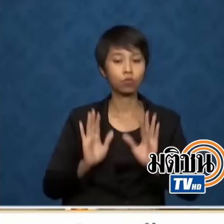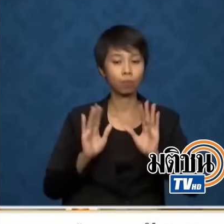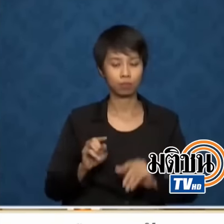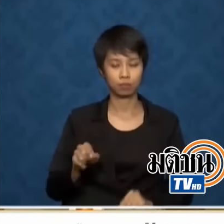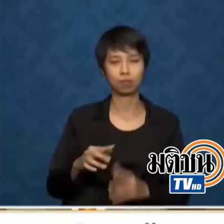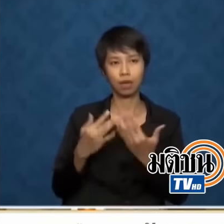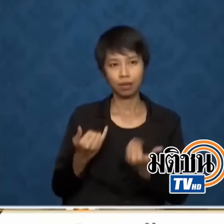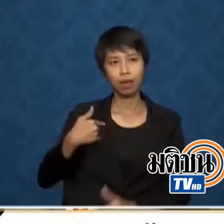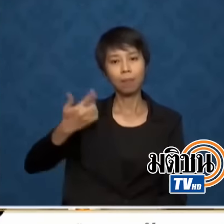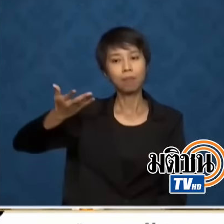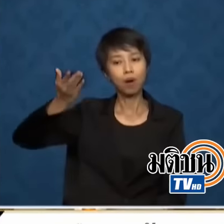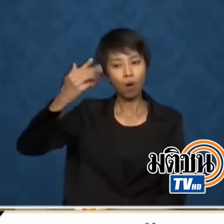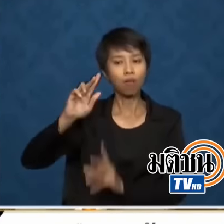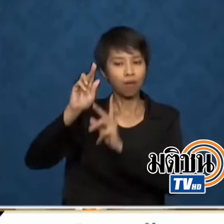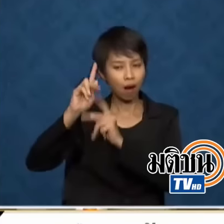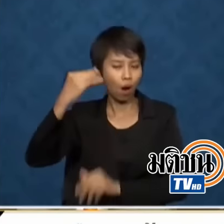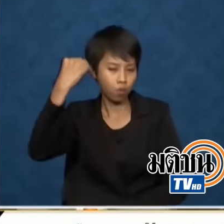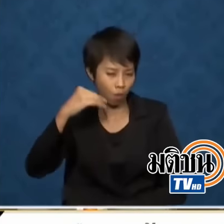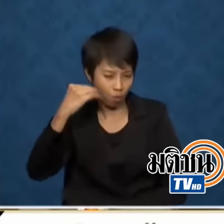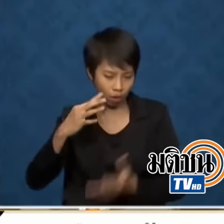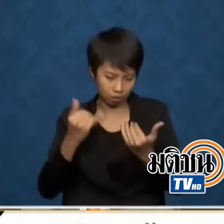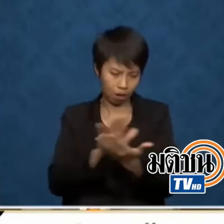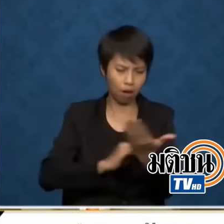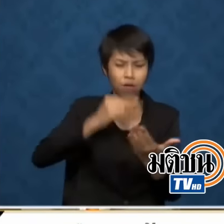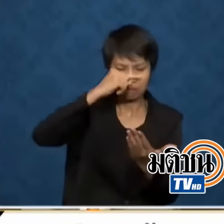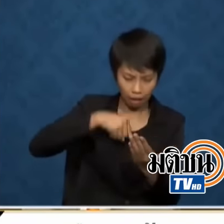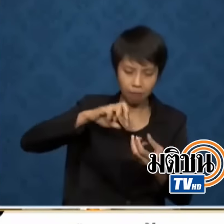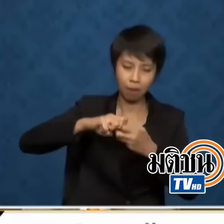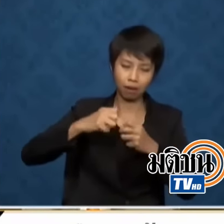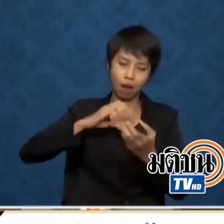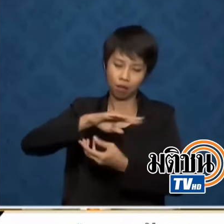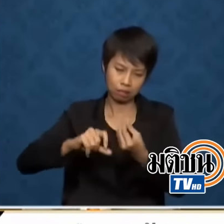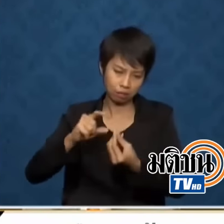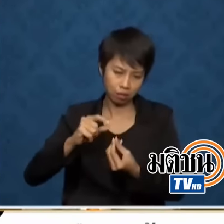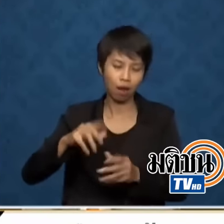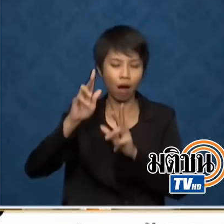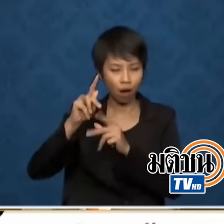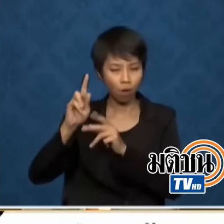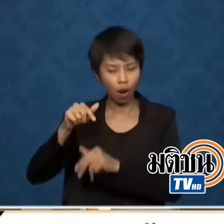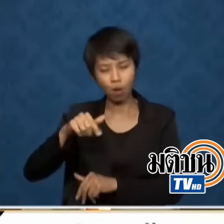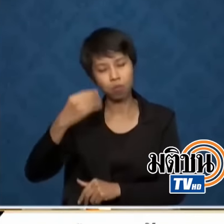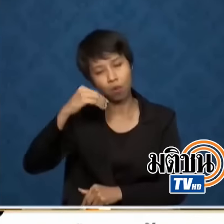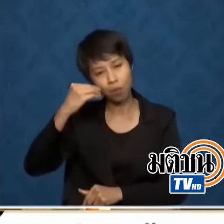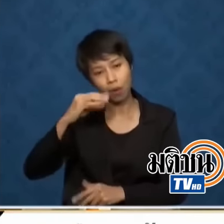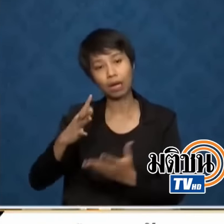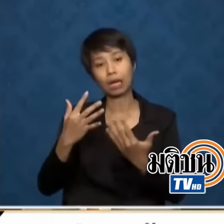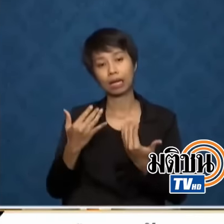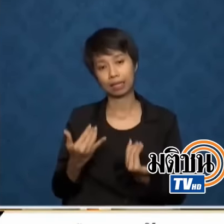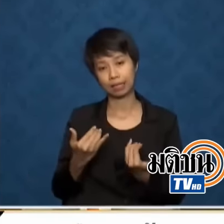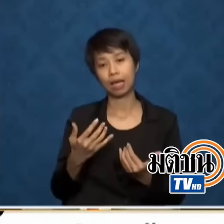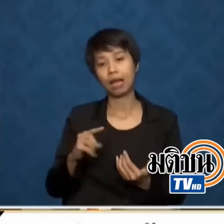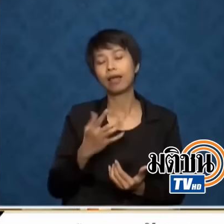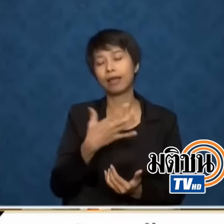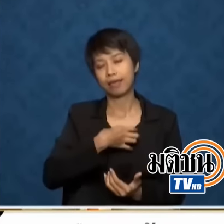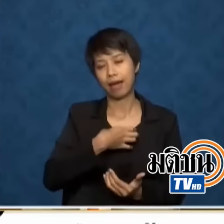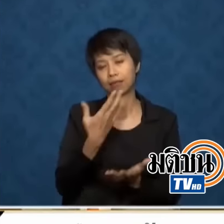องบอกว่าการประโคมข่าวร้ายว่าประเทศกำลังวิกฤตประเทศกำลังวิกฤตเนี่ยมันก็เป็นเพียงเพื่อจะได้ใช้กลไกพิเศษในการกู้เงินเท่